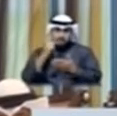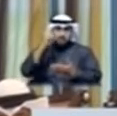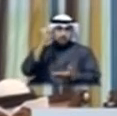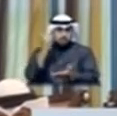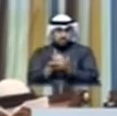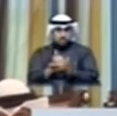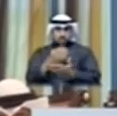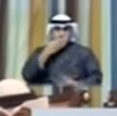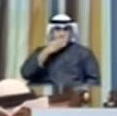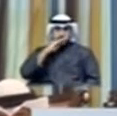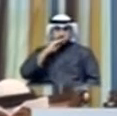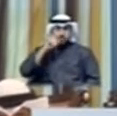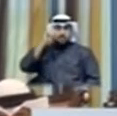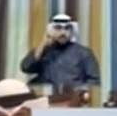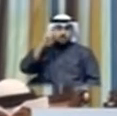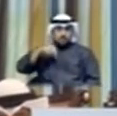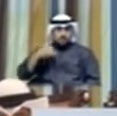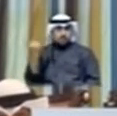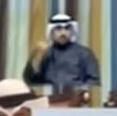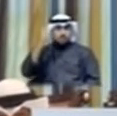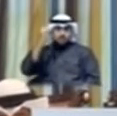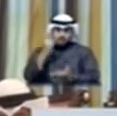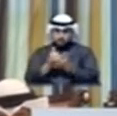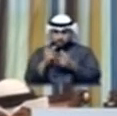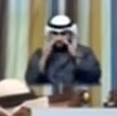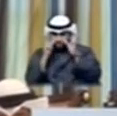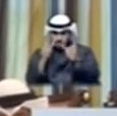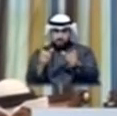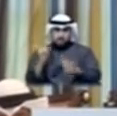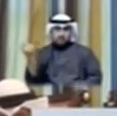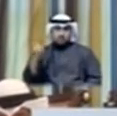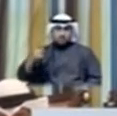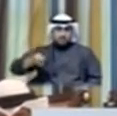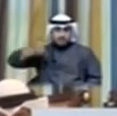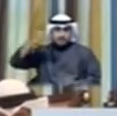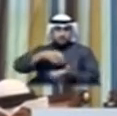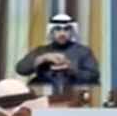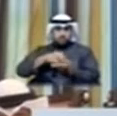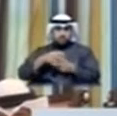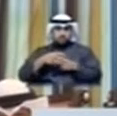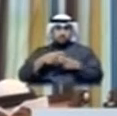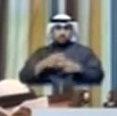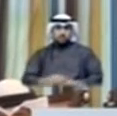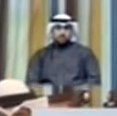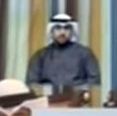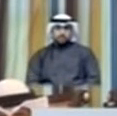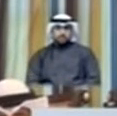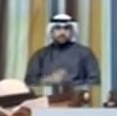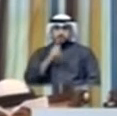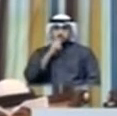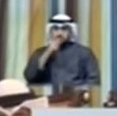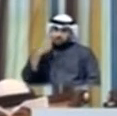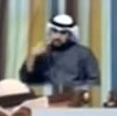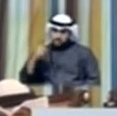قدرنا أن نكون حماة لهذا الوطن، وأنتم شاودتها. احنا نفهم لا عائلتكم